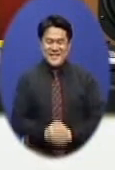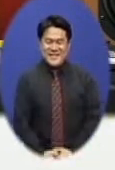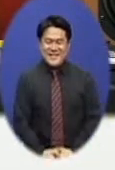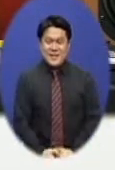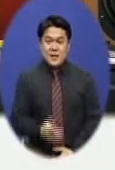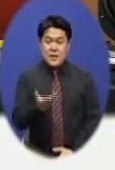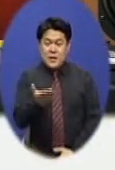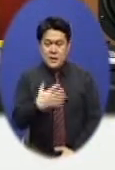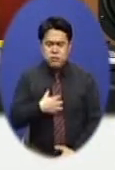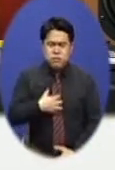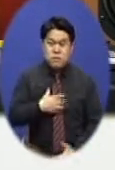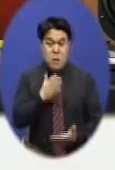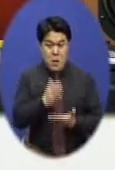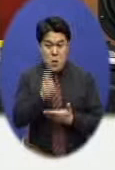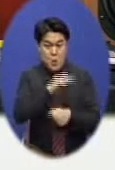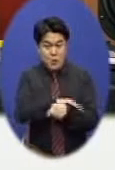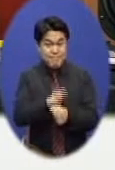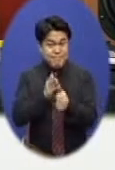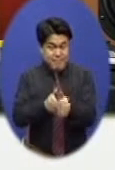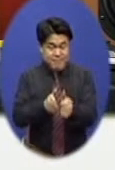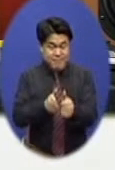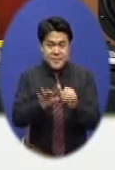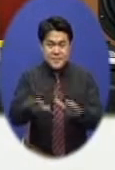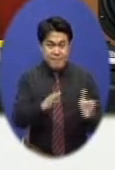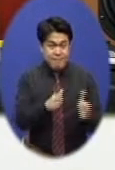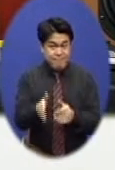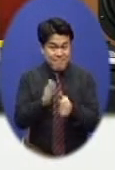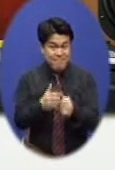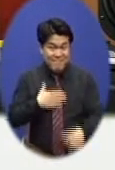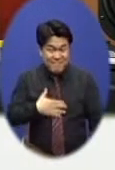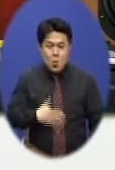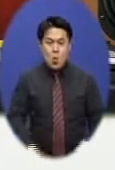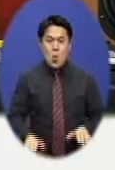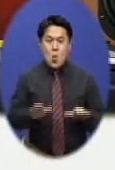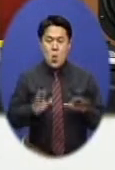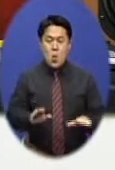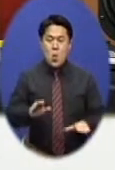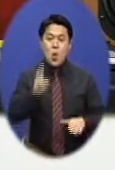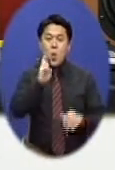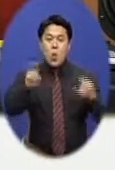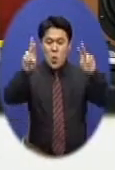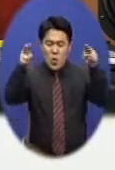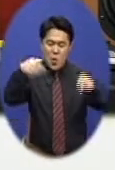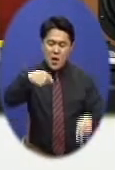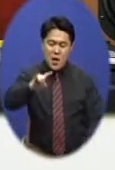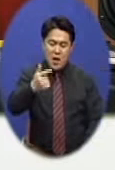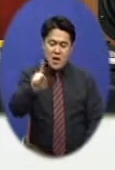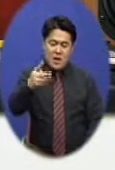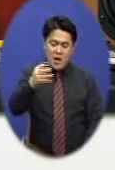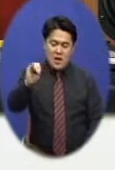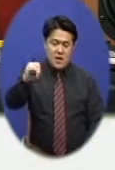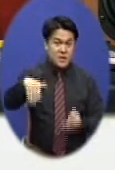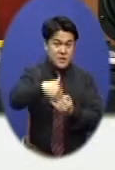네. 긴장하지 마시고, 노래 잘 불러주시고요. 준비하세요. 네. 네. 네 오늘 그 개나리 처녀라는 곡 준비 그렇죠. 네,